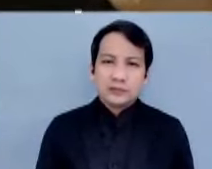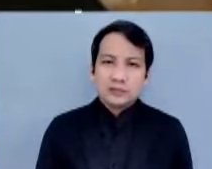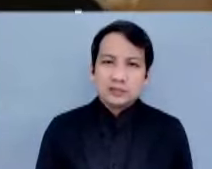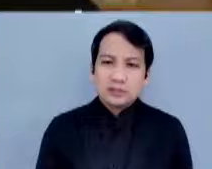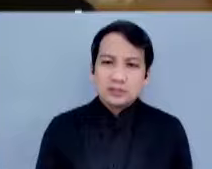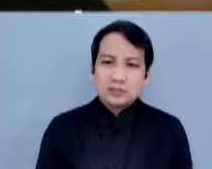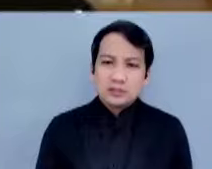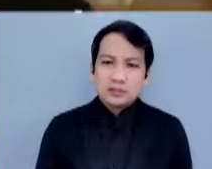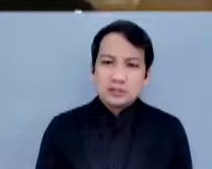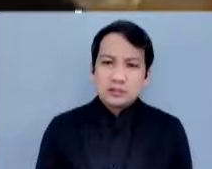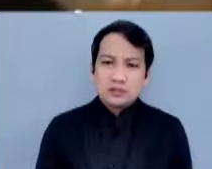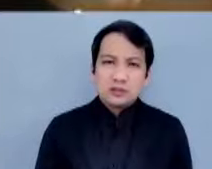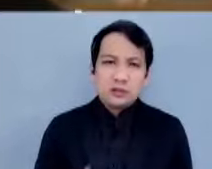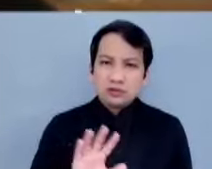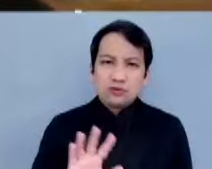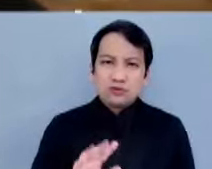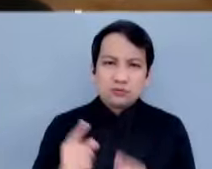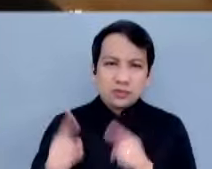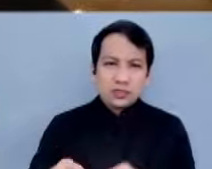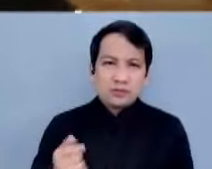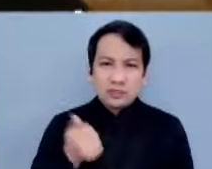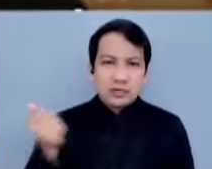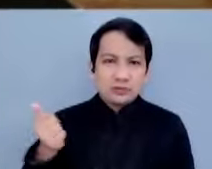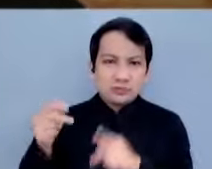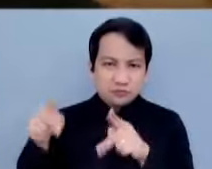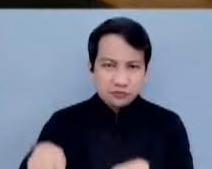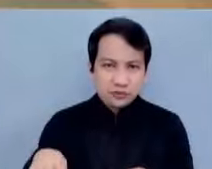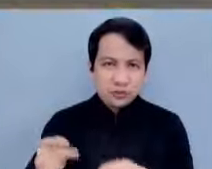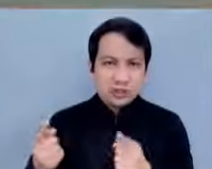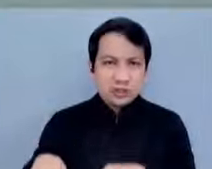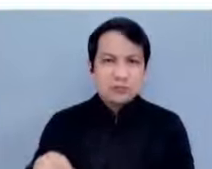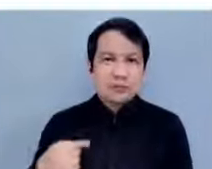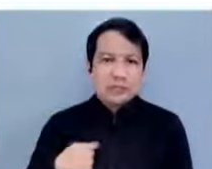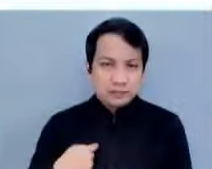Ayoko nang mangyari sa ibang tao itong nangyari sa amin.